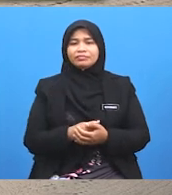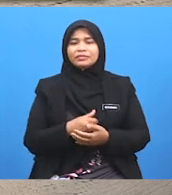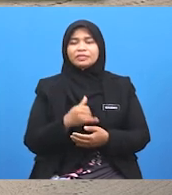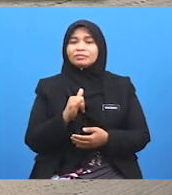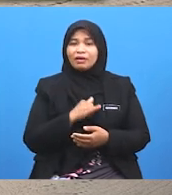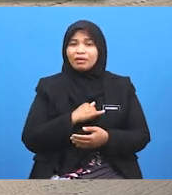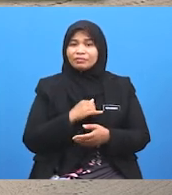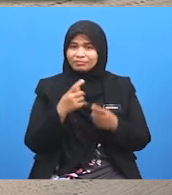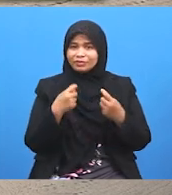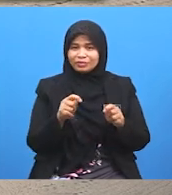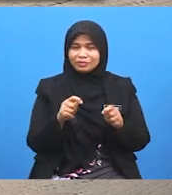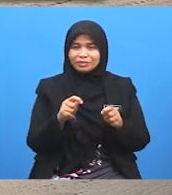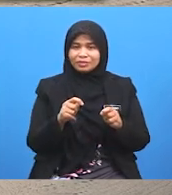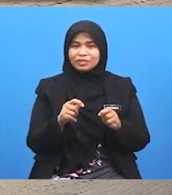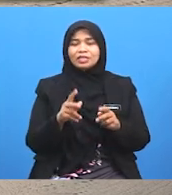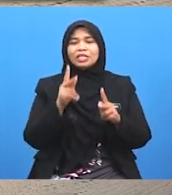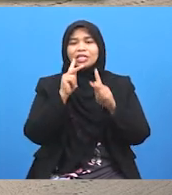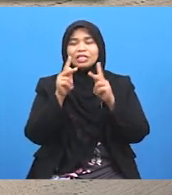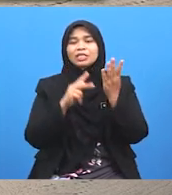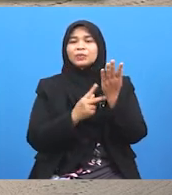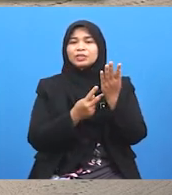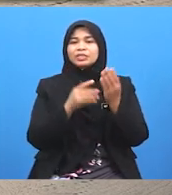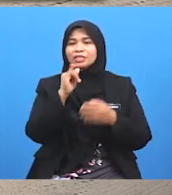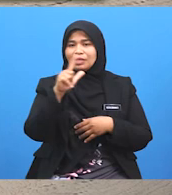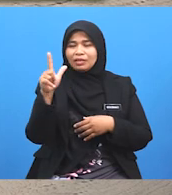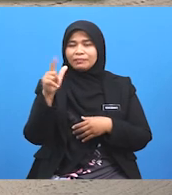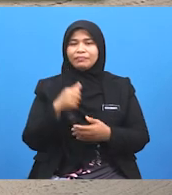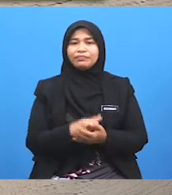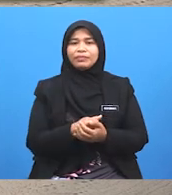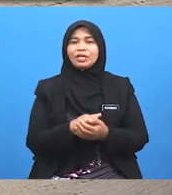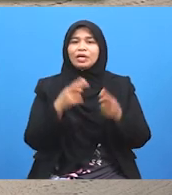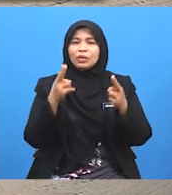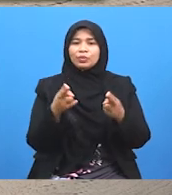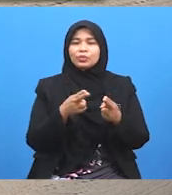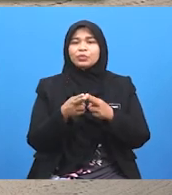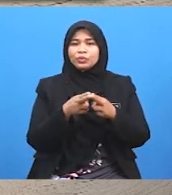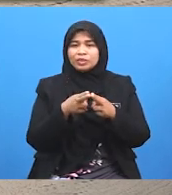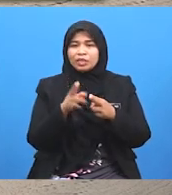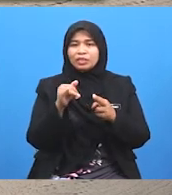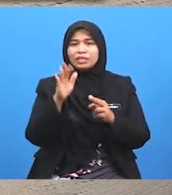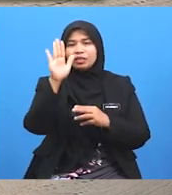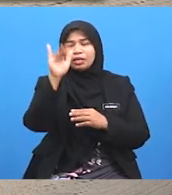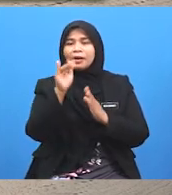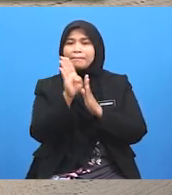cuba, cikgu. Kata kuncinya adalah usaha yang